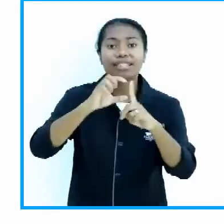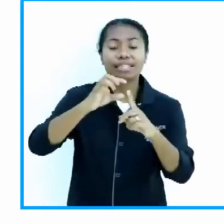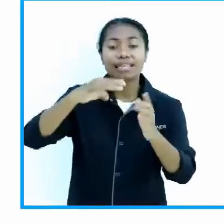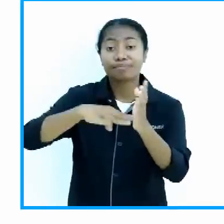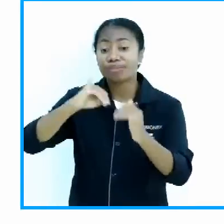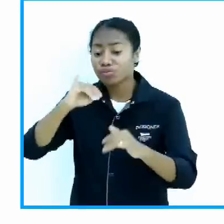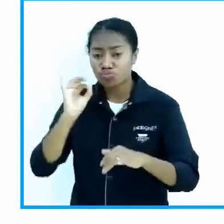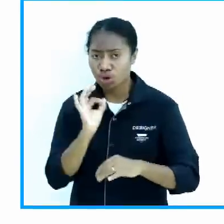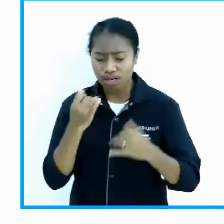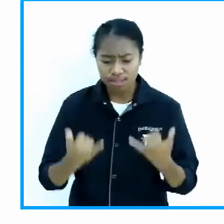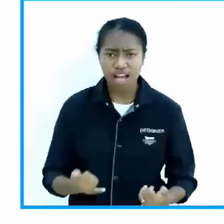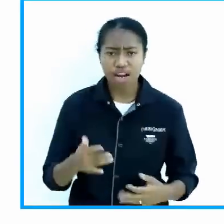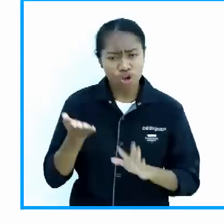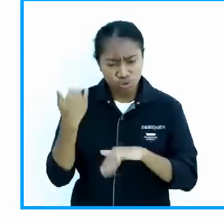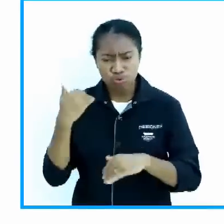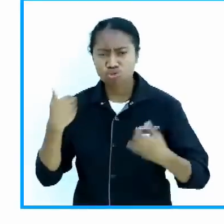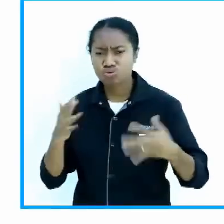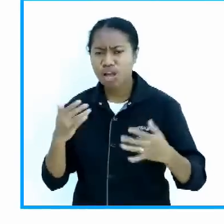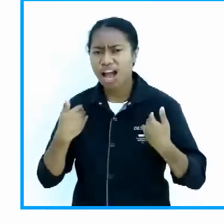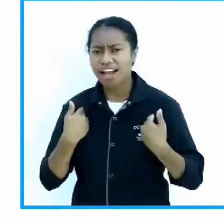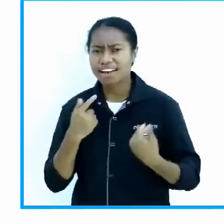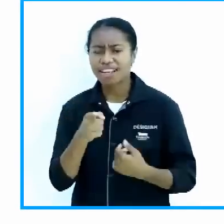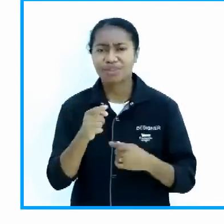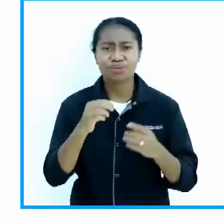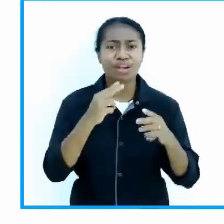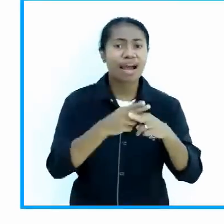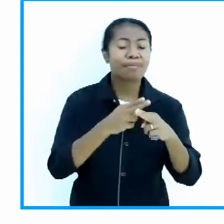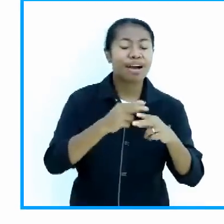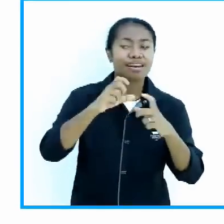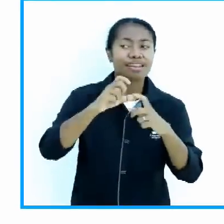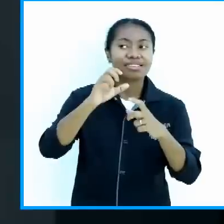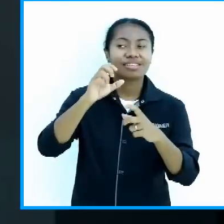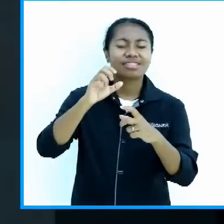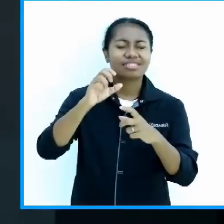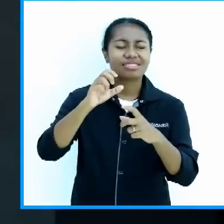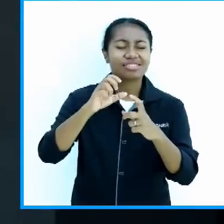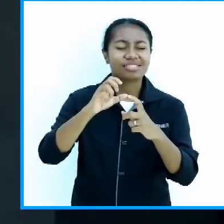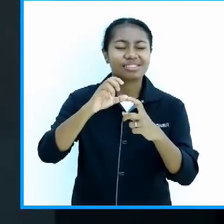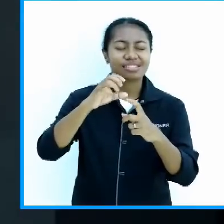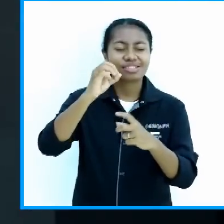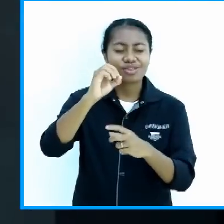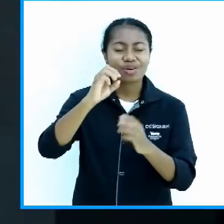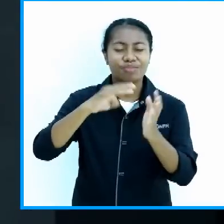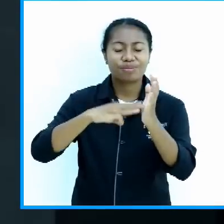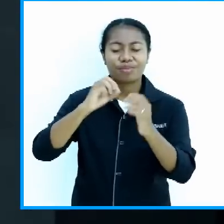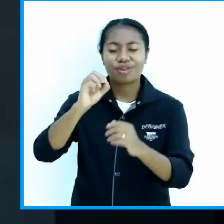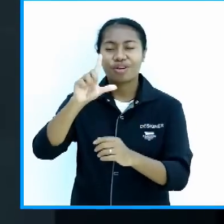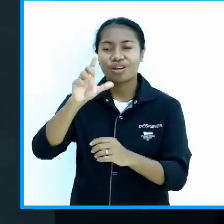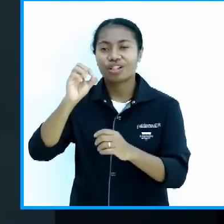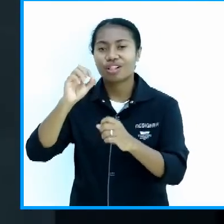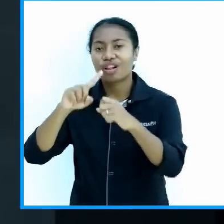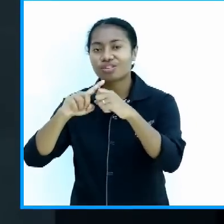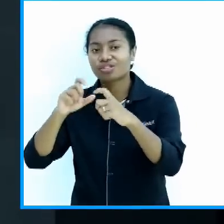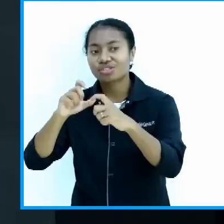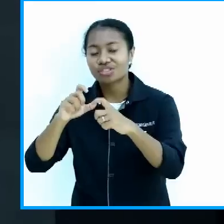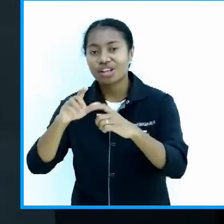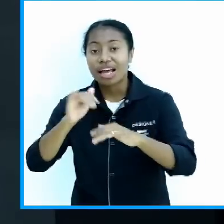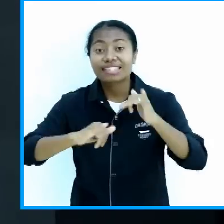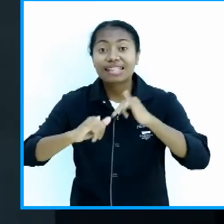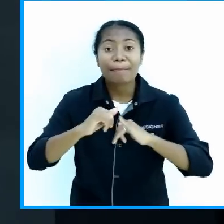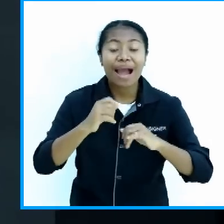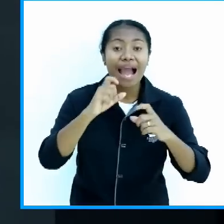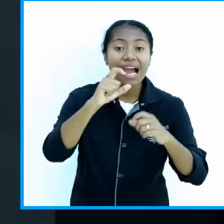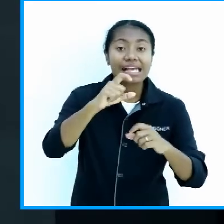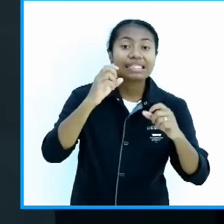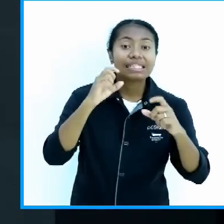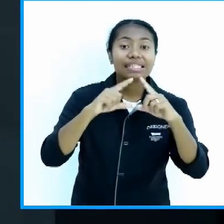Tapi pandemi yang di situ itu namanya pandemi smallpox atau sebuah sejenis cacar, tapi yang lebih